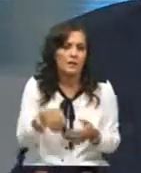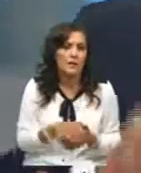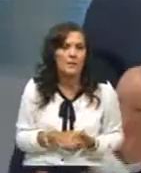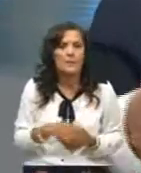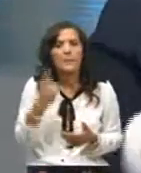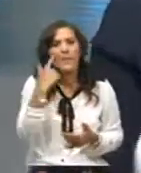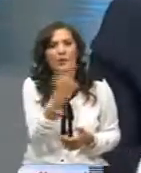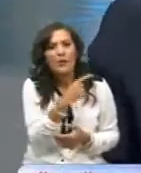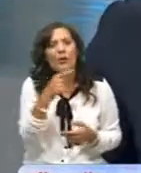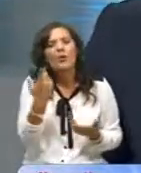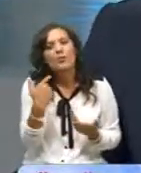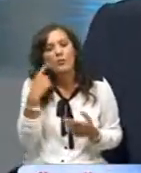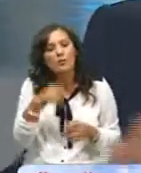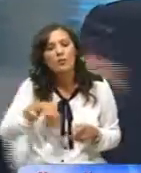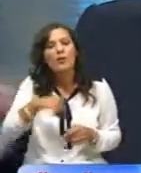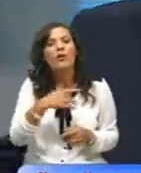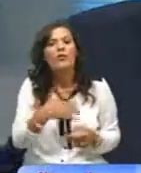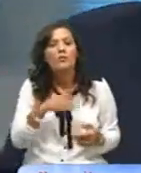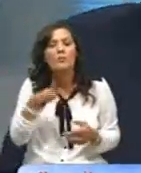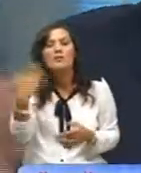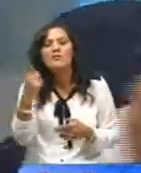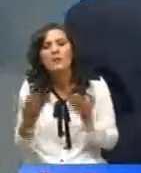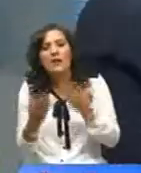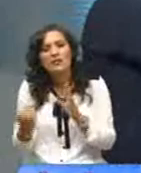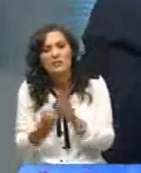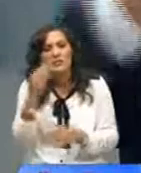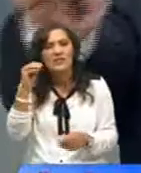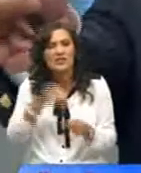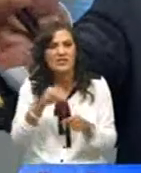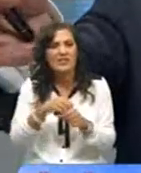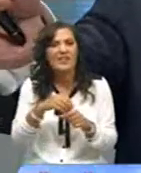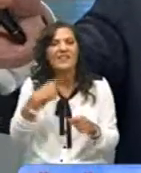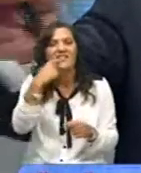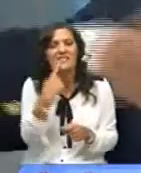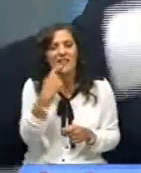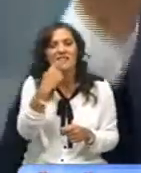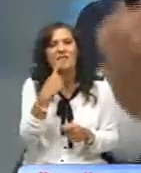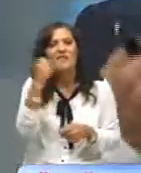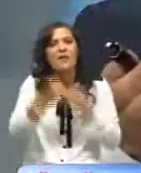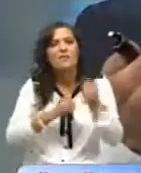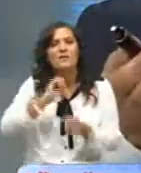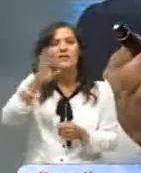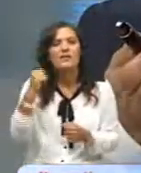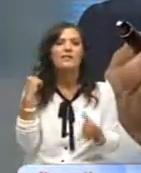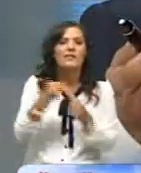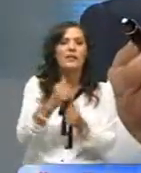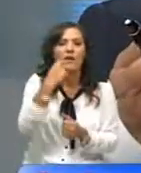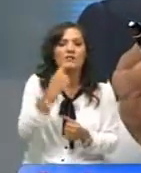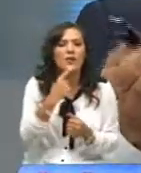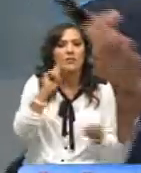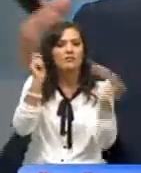doryani görünür elde ediyorsanız başka bir daha çıkıyor içindeki çeliği Mesela çelik fabrikasına gönderiyorsunuz yeniden şöyle